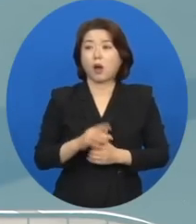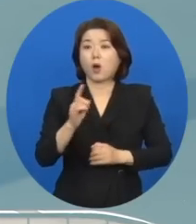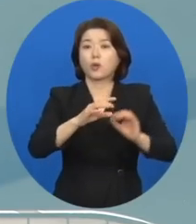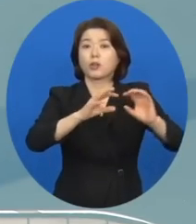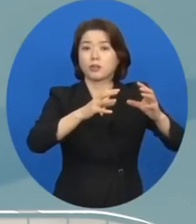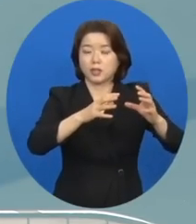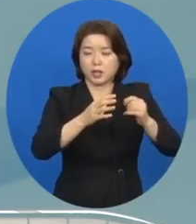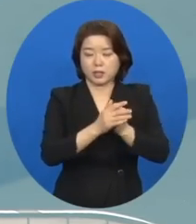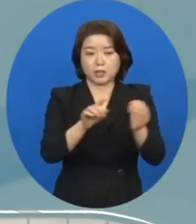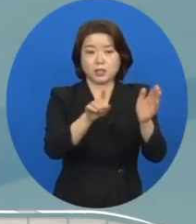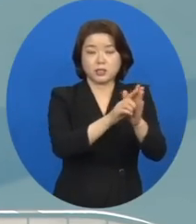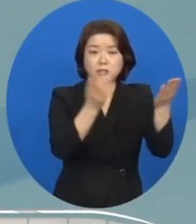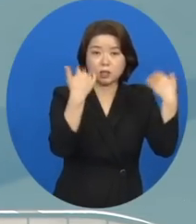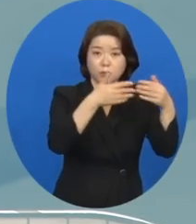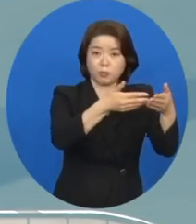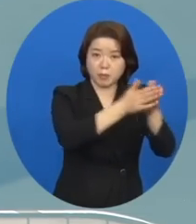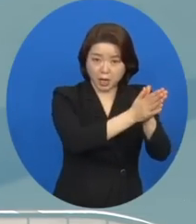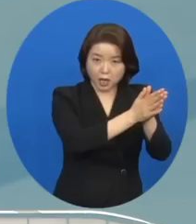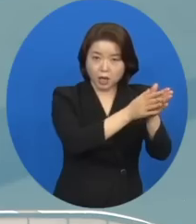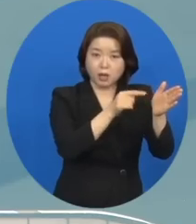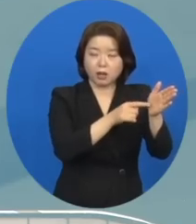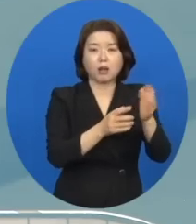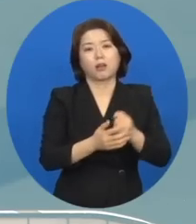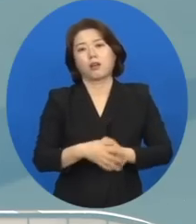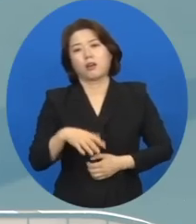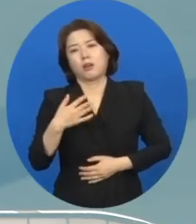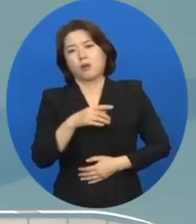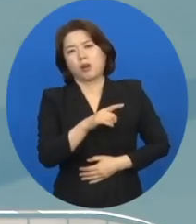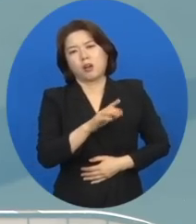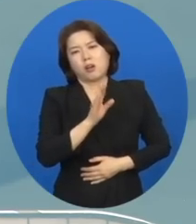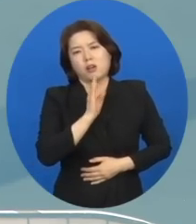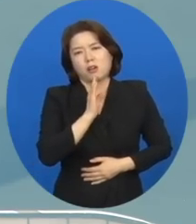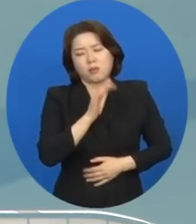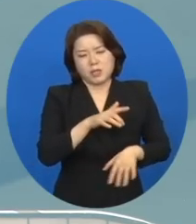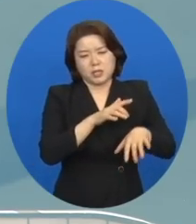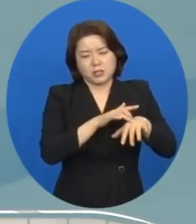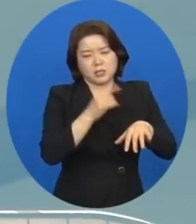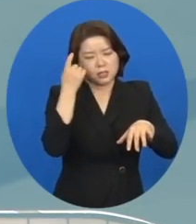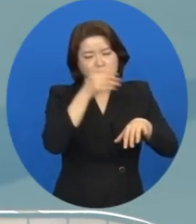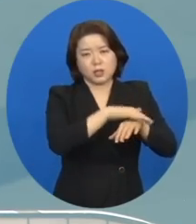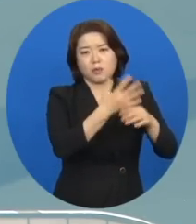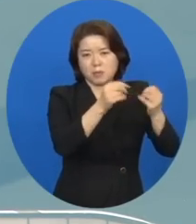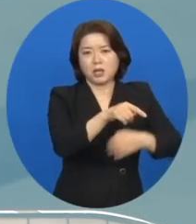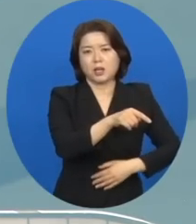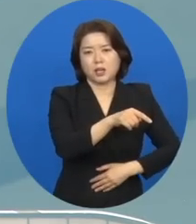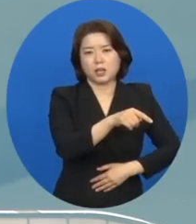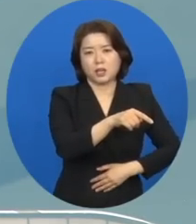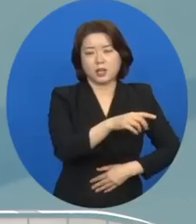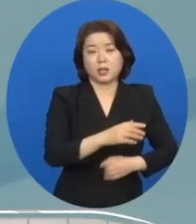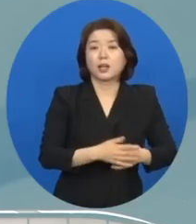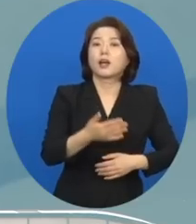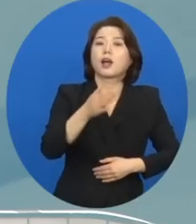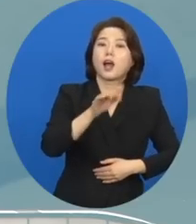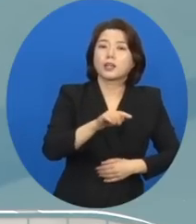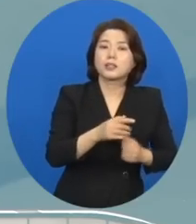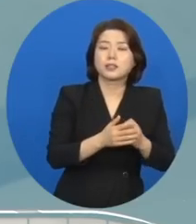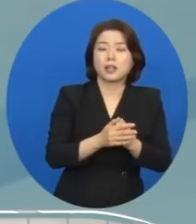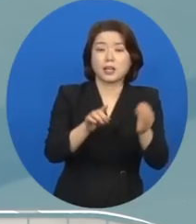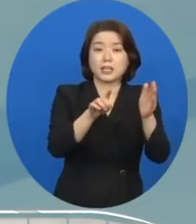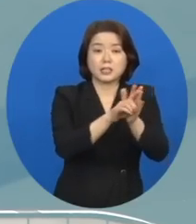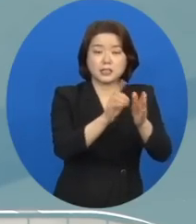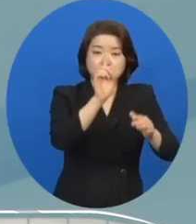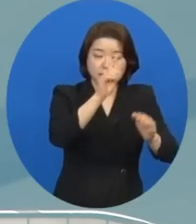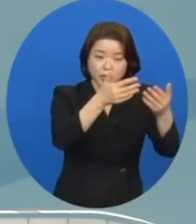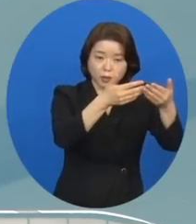나라에서는 신학교 문이 닫혔어요. 야, 정말 사탄의 모략이 대단하죠. 근데 신학교 하나